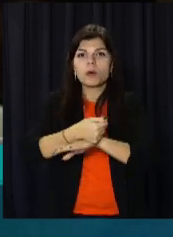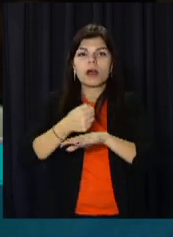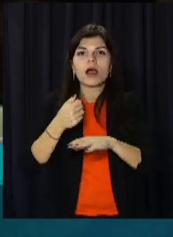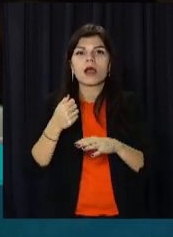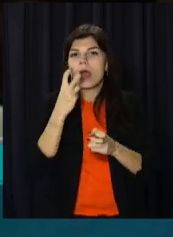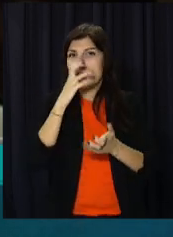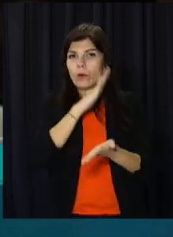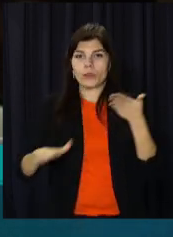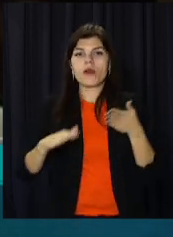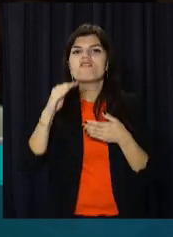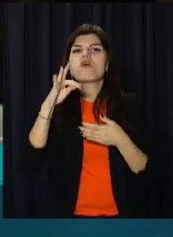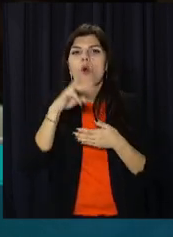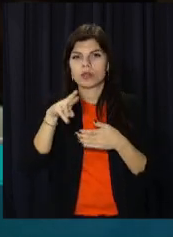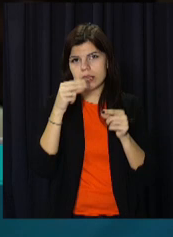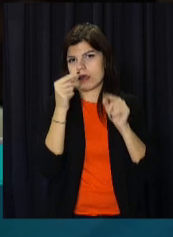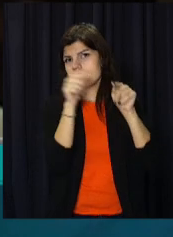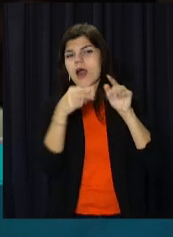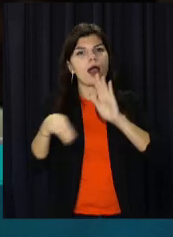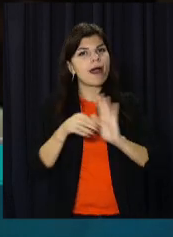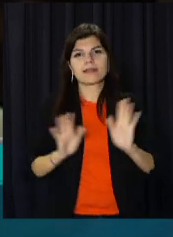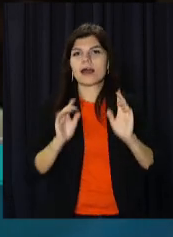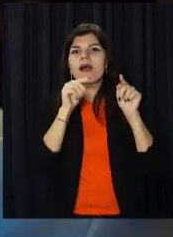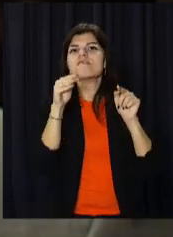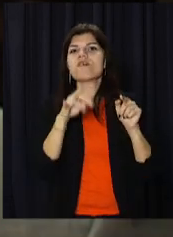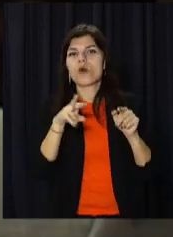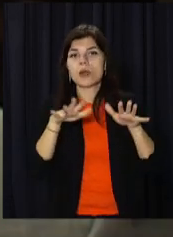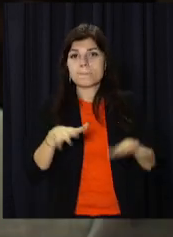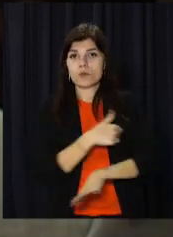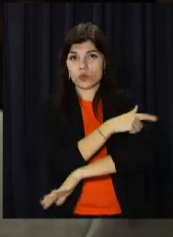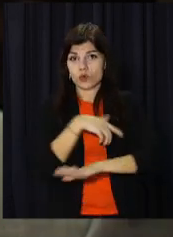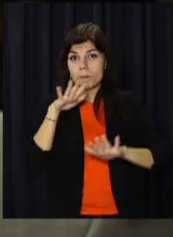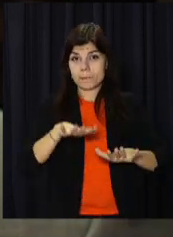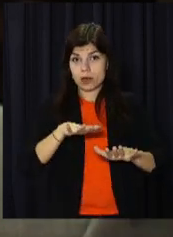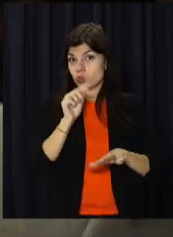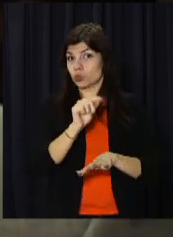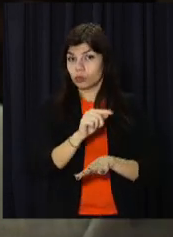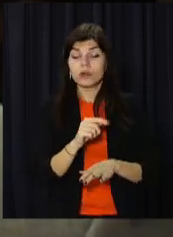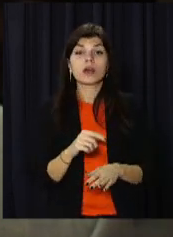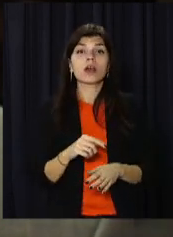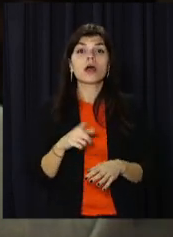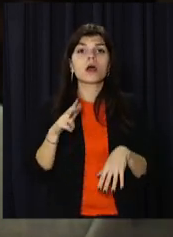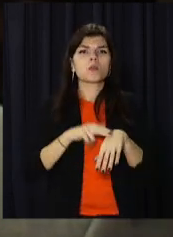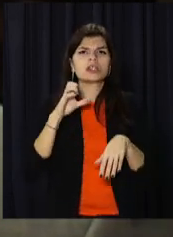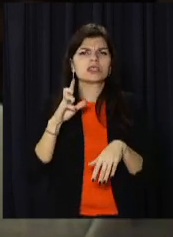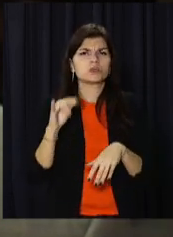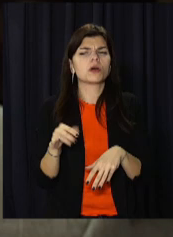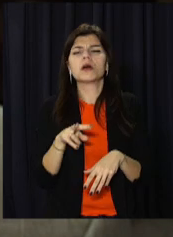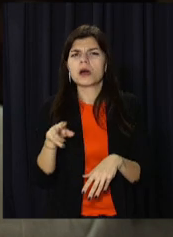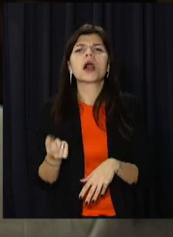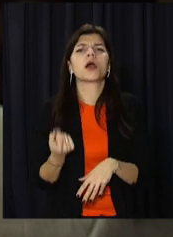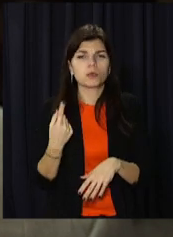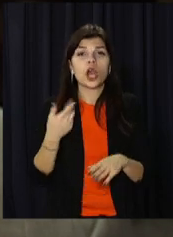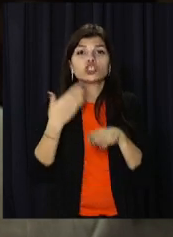на рахунок благодійного фонду, розташованого в орендованому лікарні приміщенні. Оперативники СБУ встановили, що